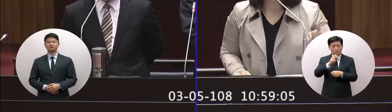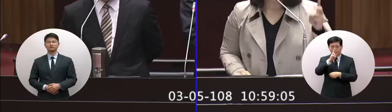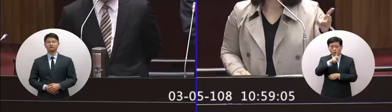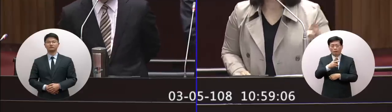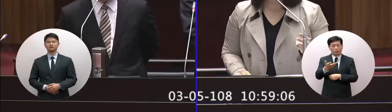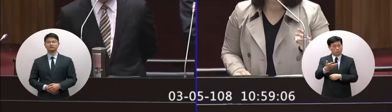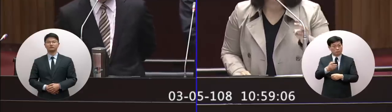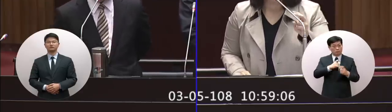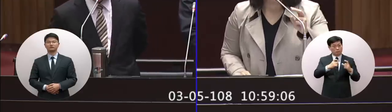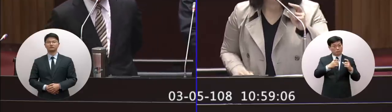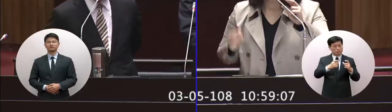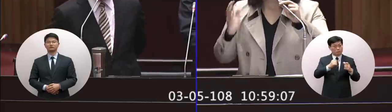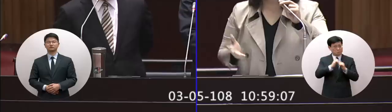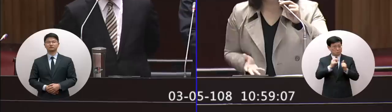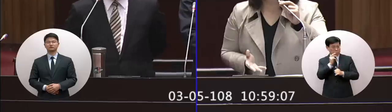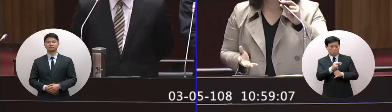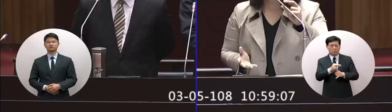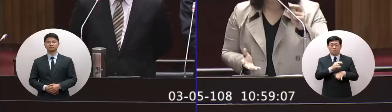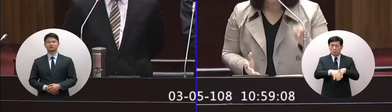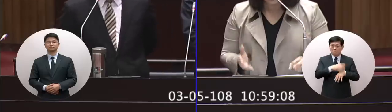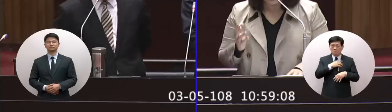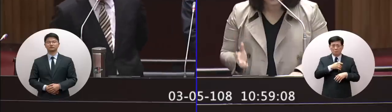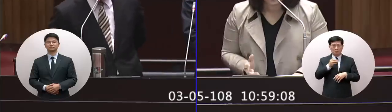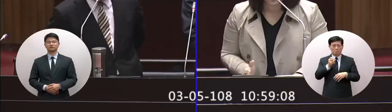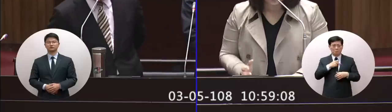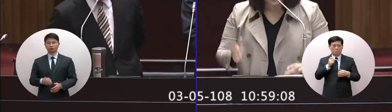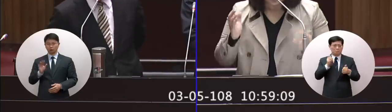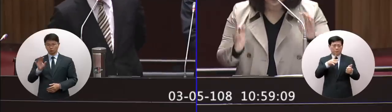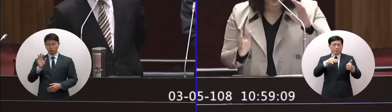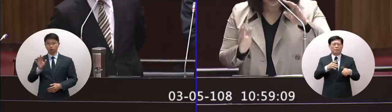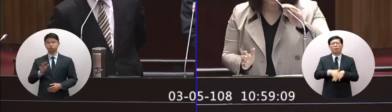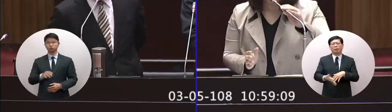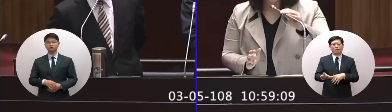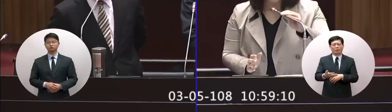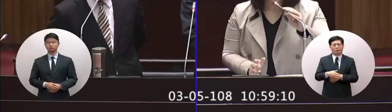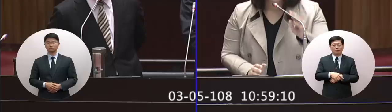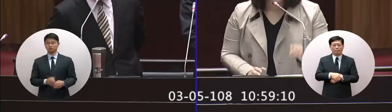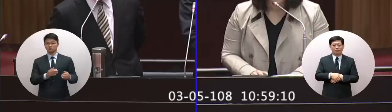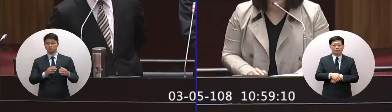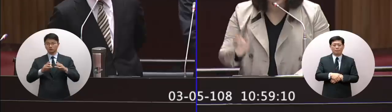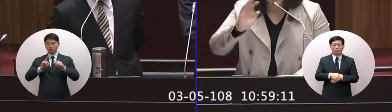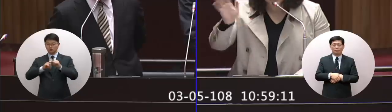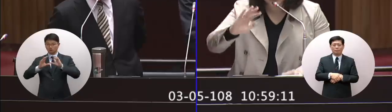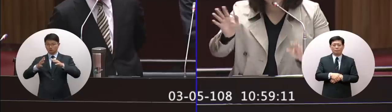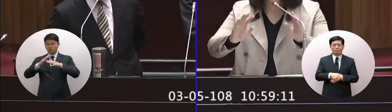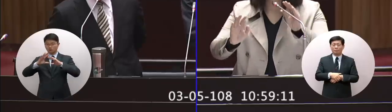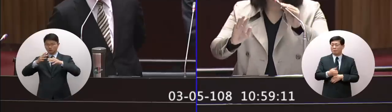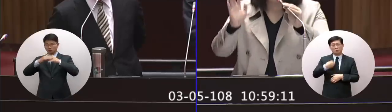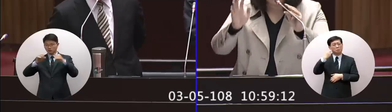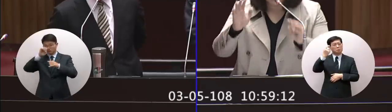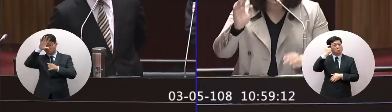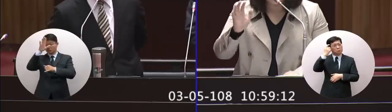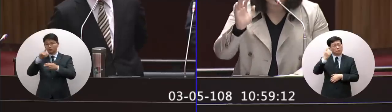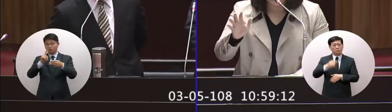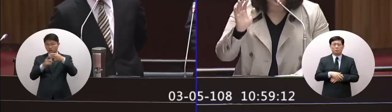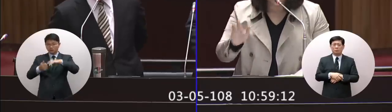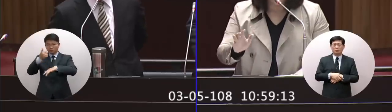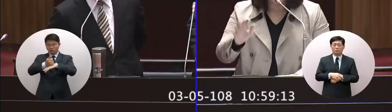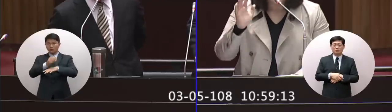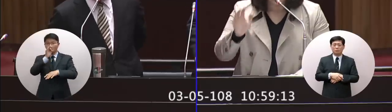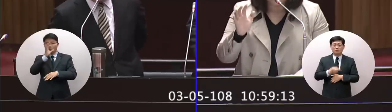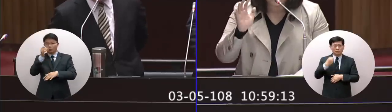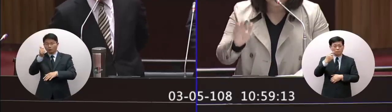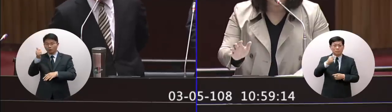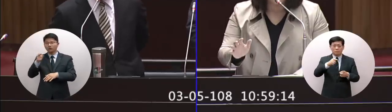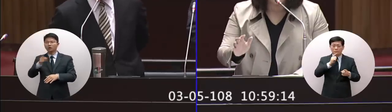事，难道他不会唾弃他吗？会吗？ 有，中国国民党的主席 吴敦义就